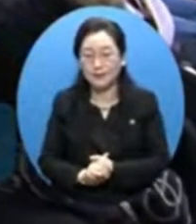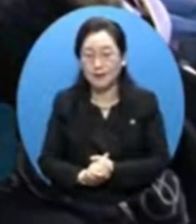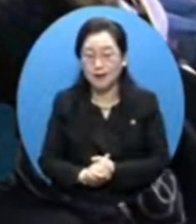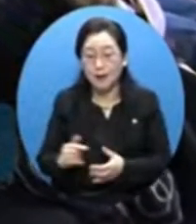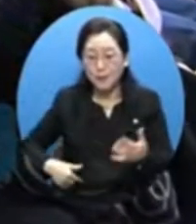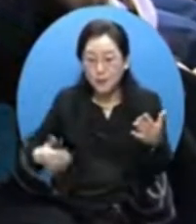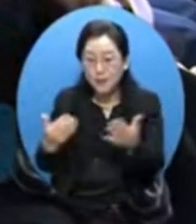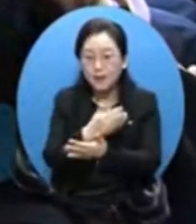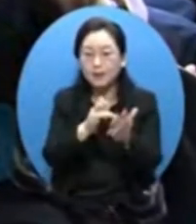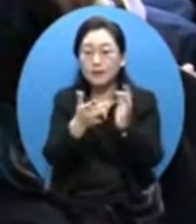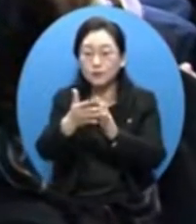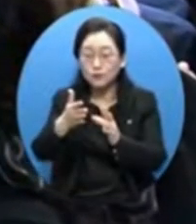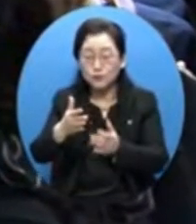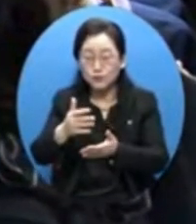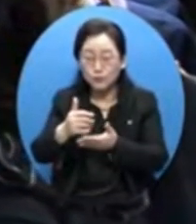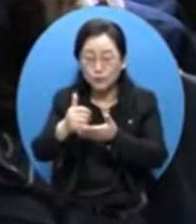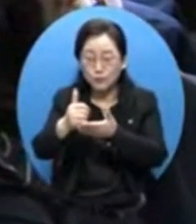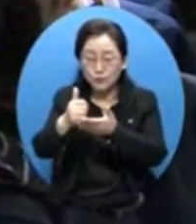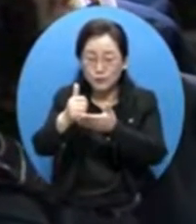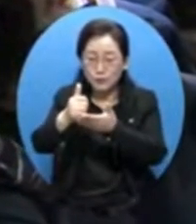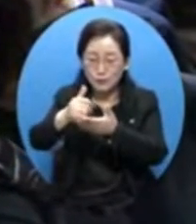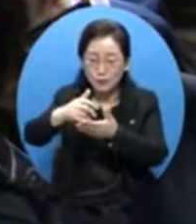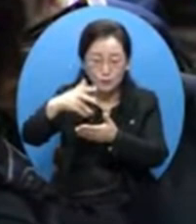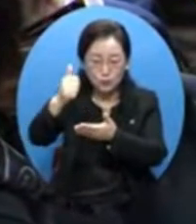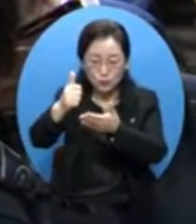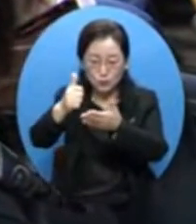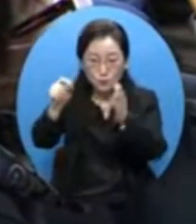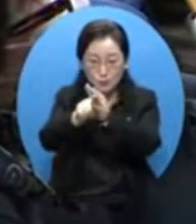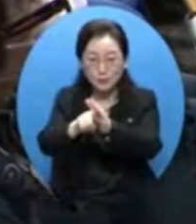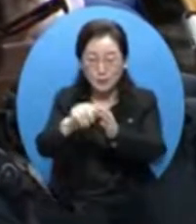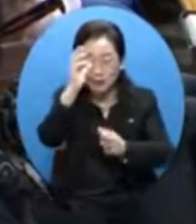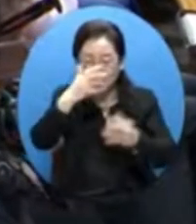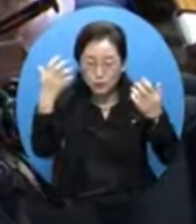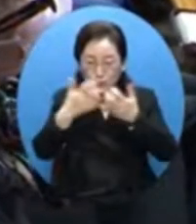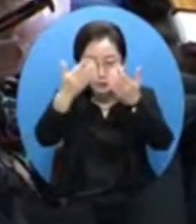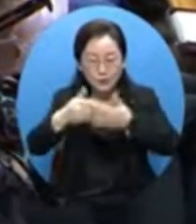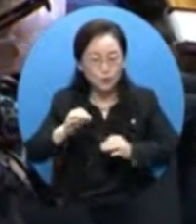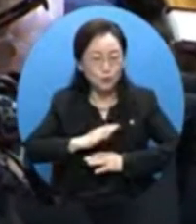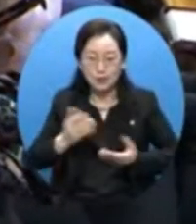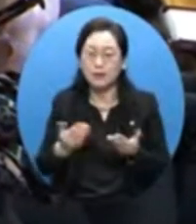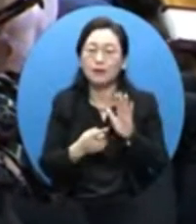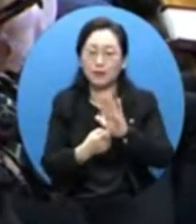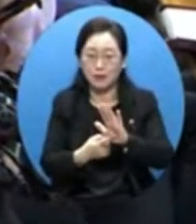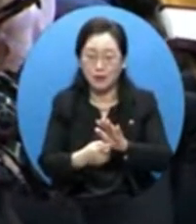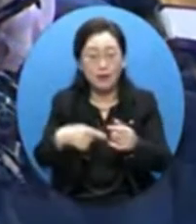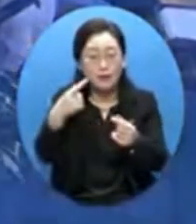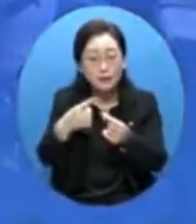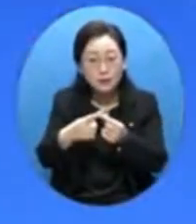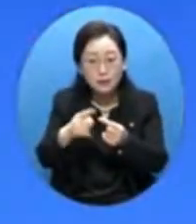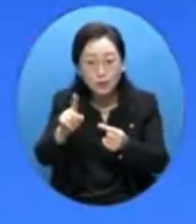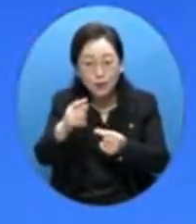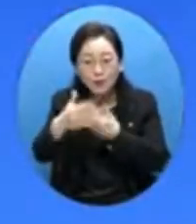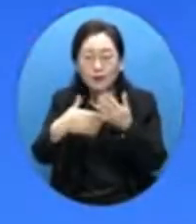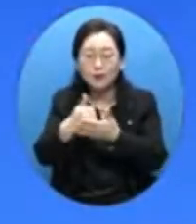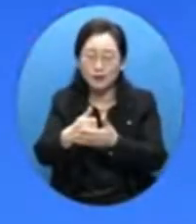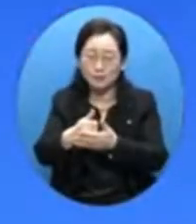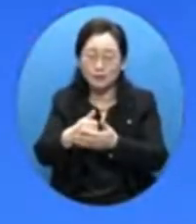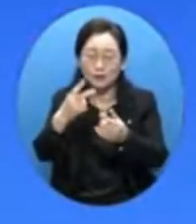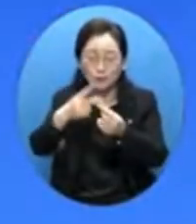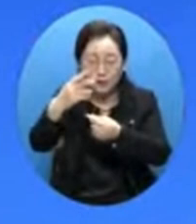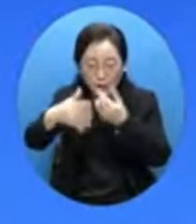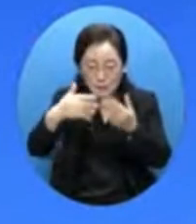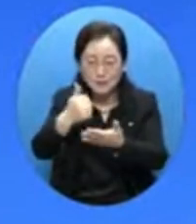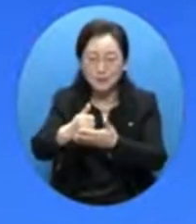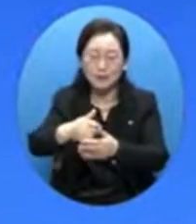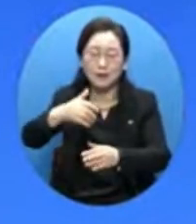회개하여 예수님을 내 삶의 주인으로 모셔드리고 성령 충만 받을 때 놀라운 역사가 나타나게 되는데 이것은 첫째도 하나님이 하신 일이고 둘째도 하나님이 하신